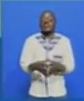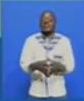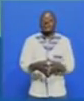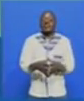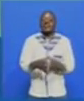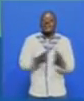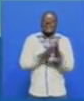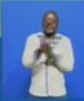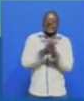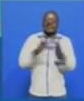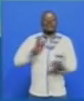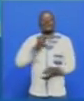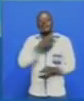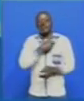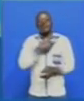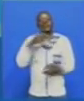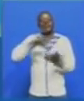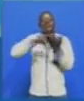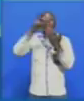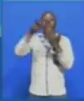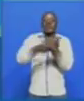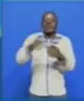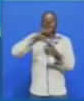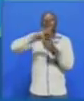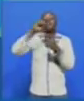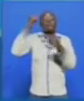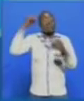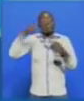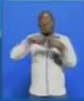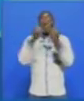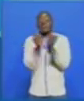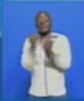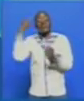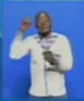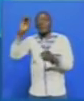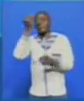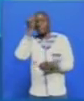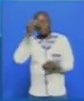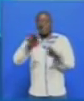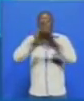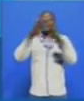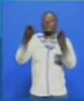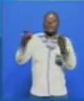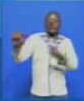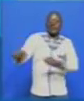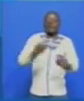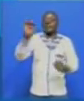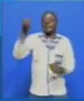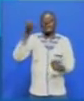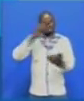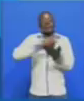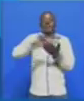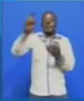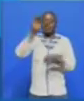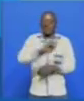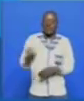Intéressons-nous à présent à ce projet dans le secteur agroalimentaire qui a officiellement lancé ses activités cette semaine à Ouagadougou. Il s'agit